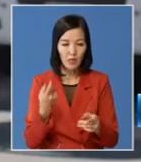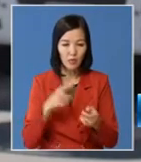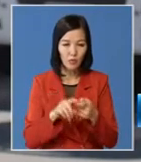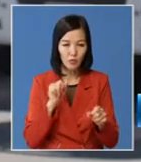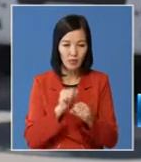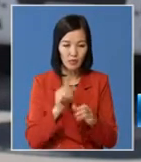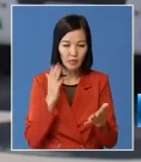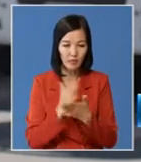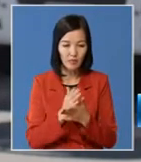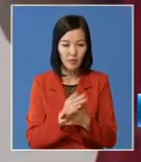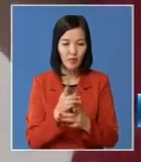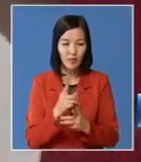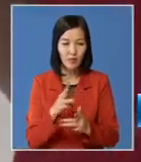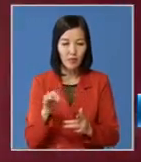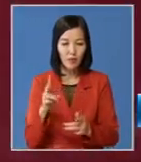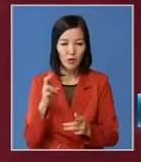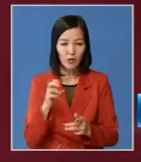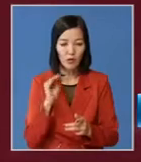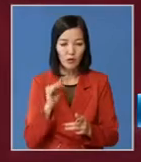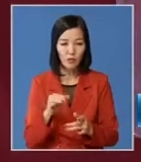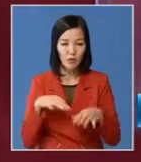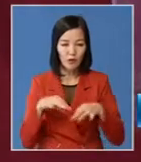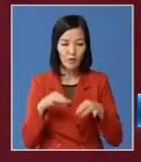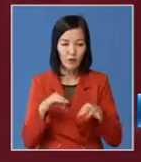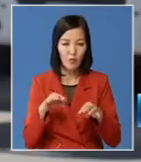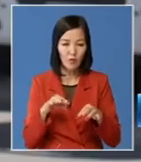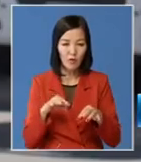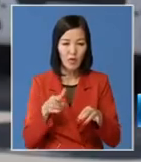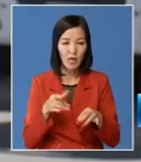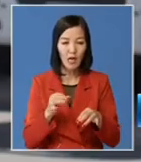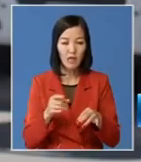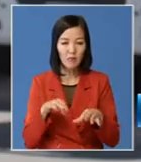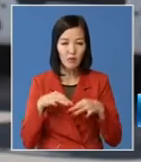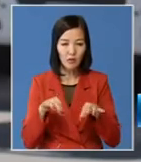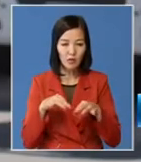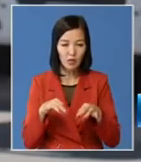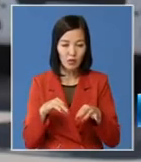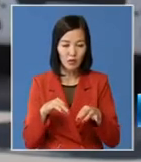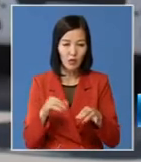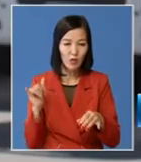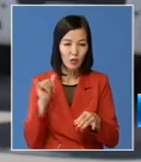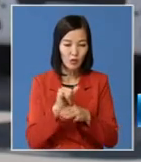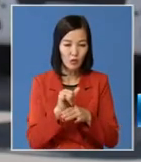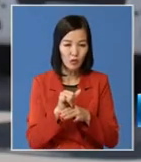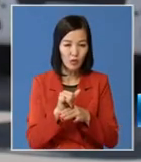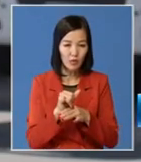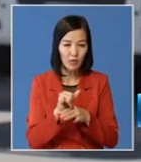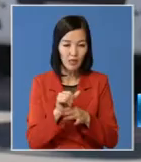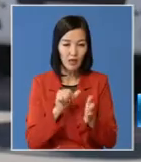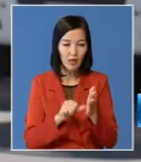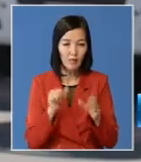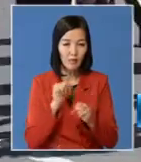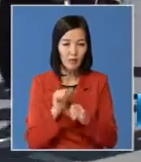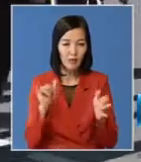бар. Бізде бүгінде 1 миллион 200 мыңдай автокөлік газбен жүреді. Сондықтан Қорғасқа дейінгі аумаққа қосымша 60 бекет орнатсақ деп